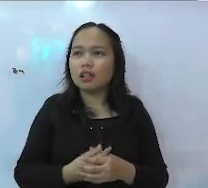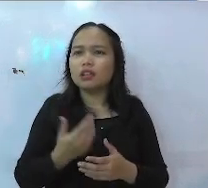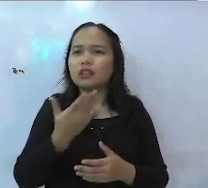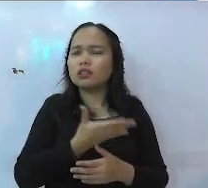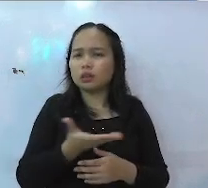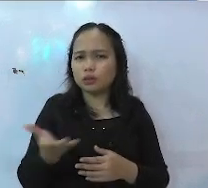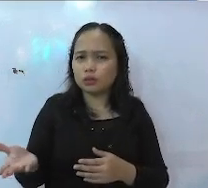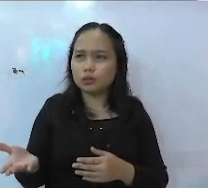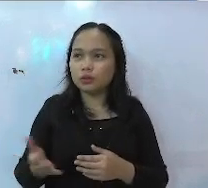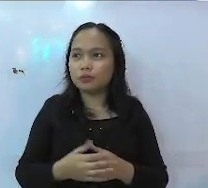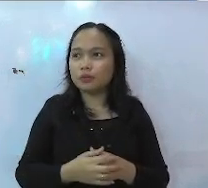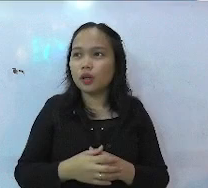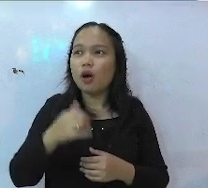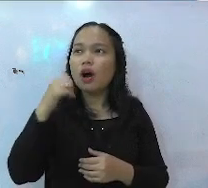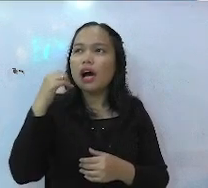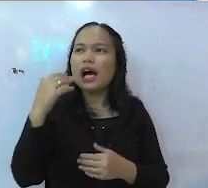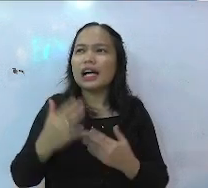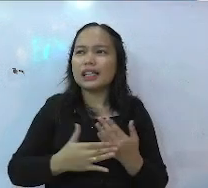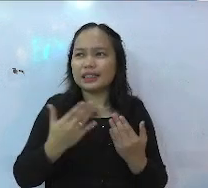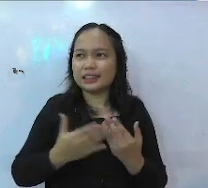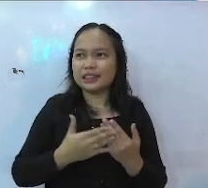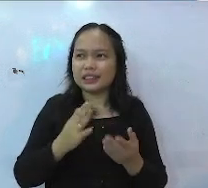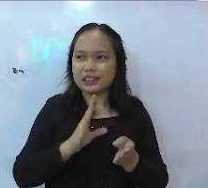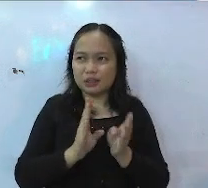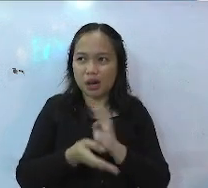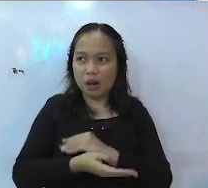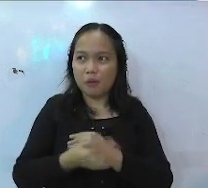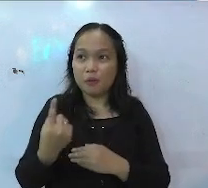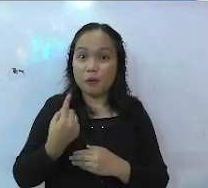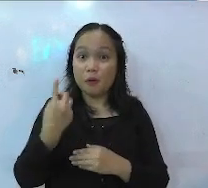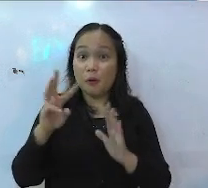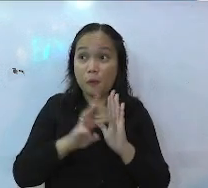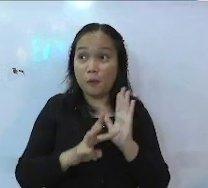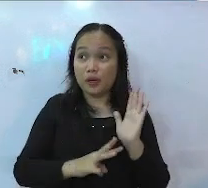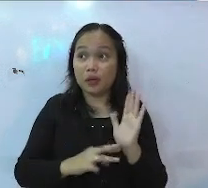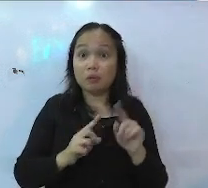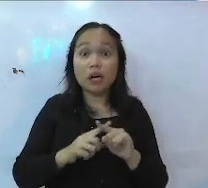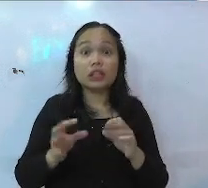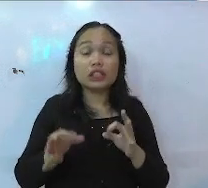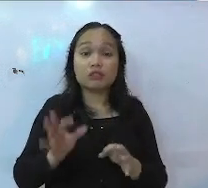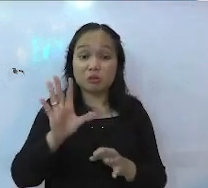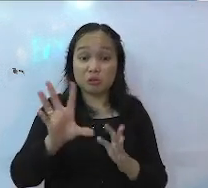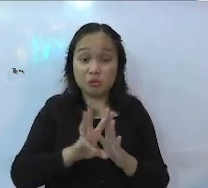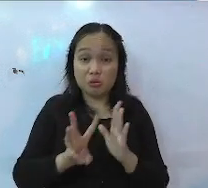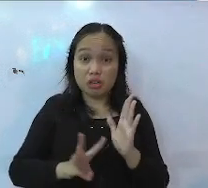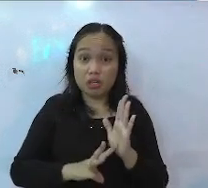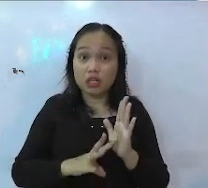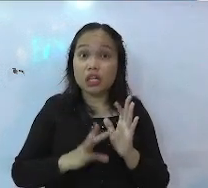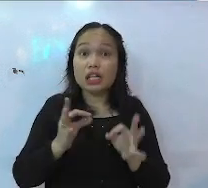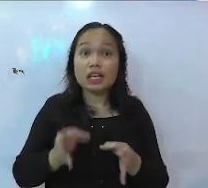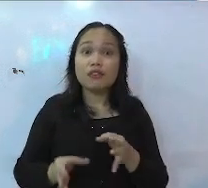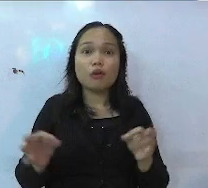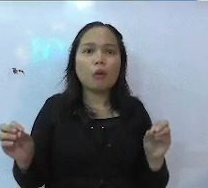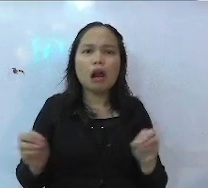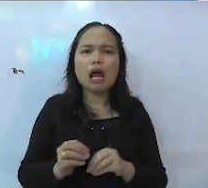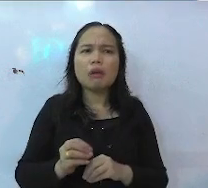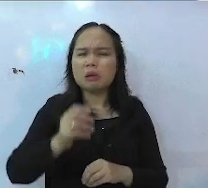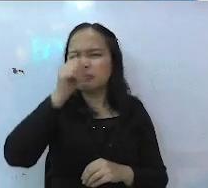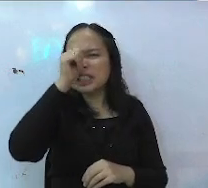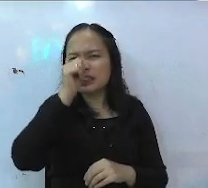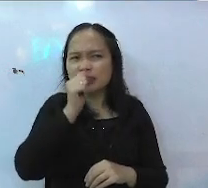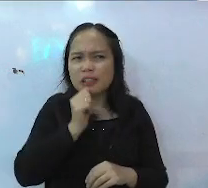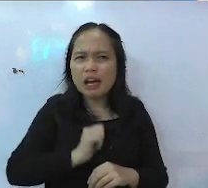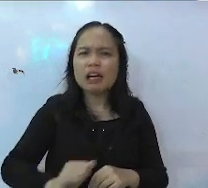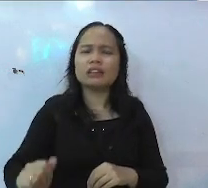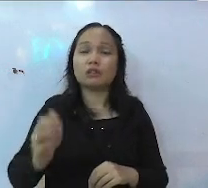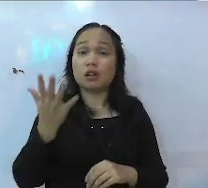willing Madali lang maging willing eh Pero kung yung willingness mo Walang kwenta yan kapag wala ka ng determination Amen kasi